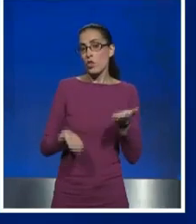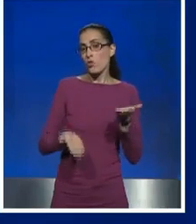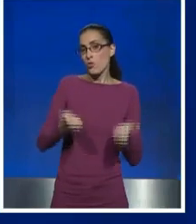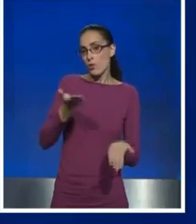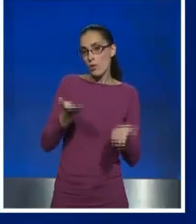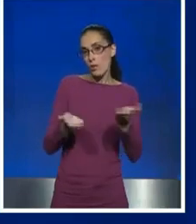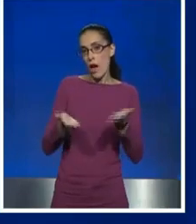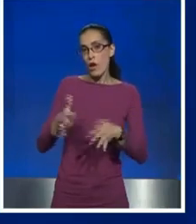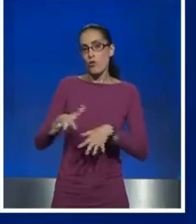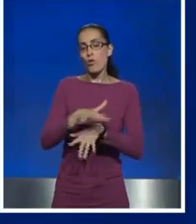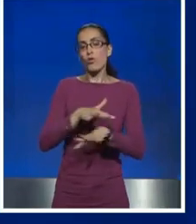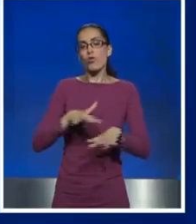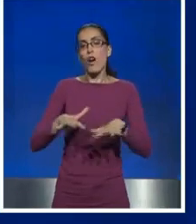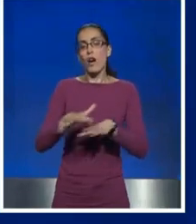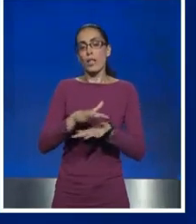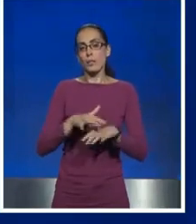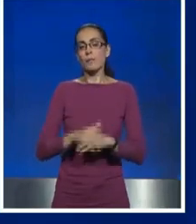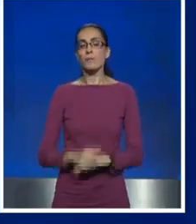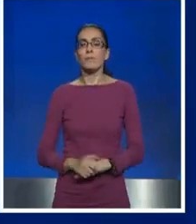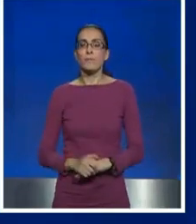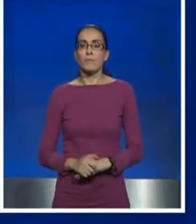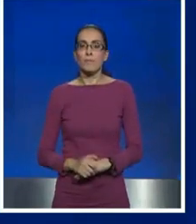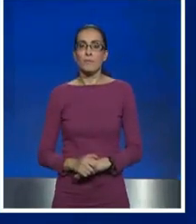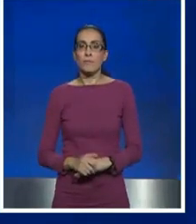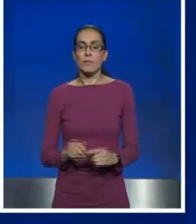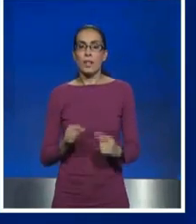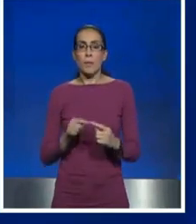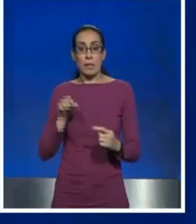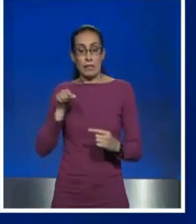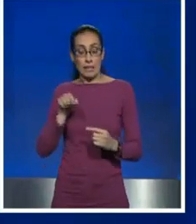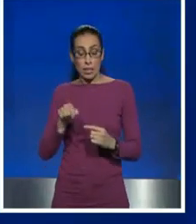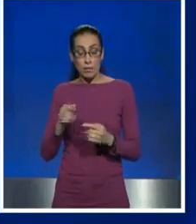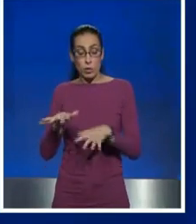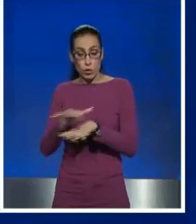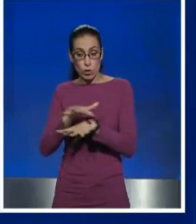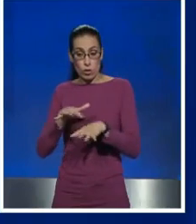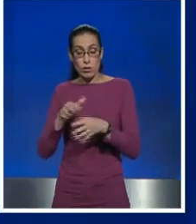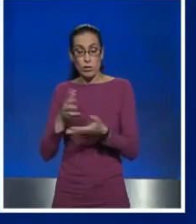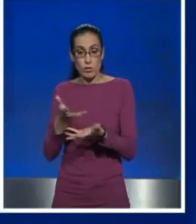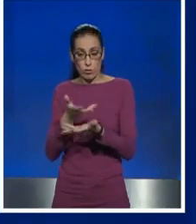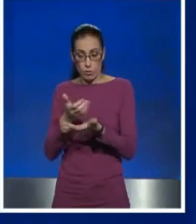Il-ġustizzja soċjali minna joħroġ il-punt ta' soċjetà ġusta.